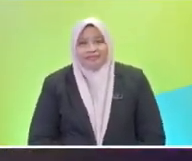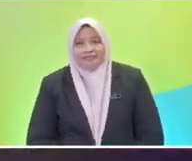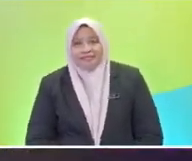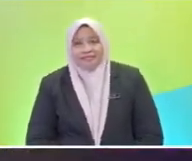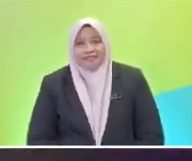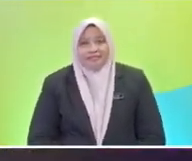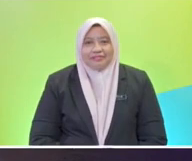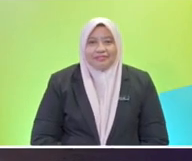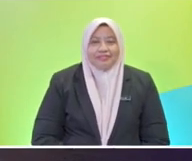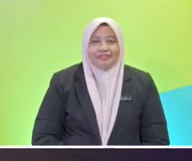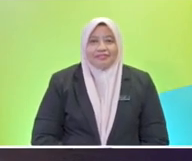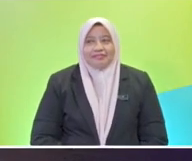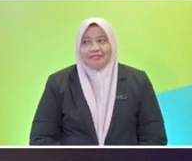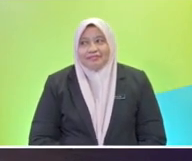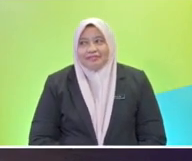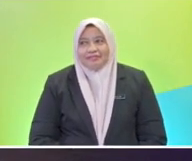Kena angin kan?